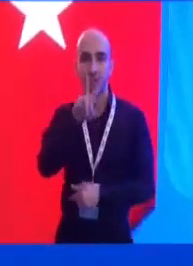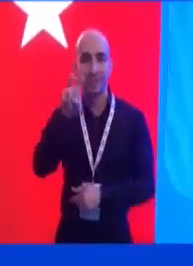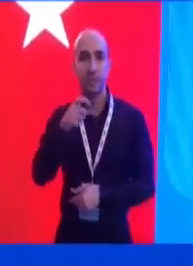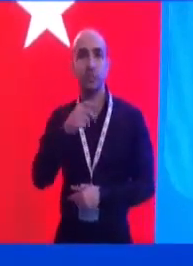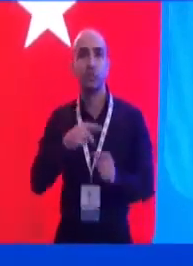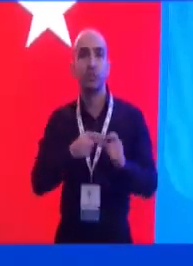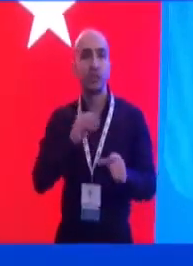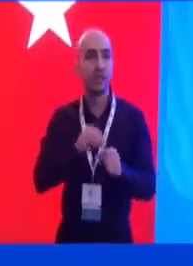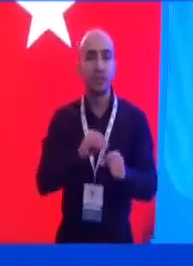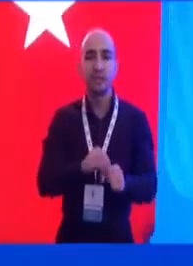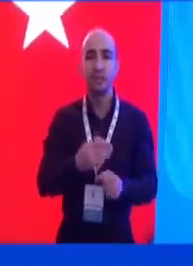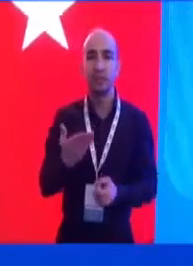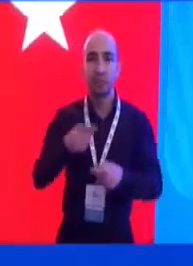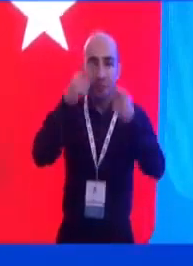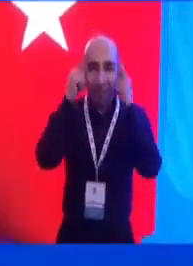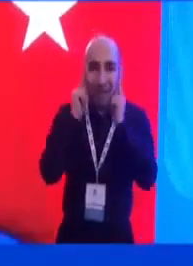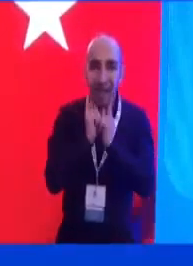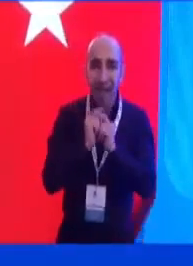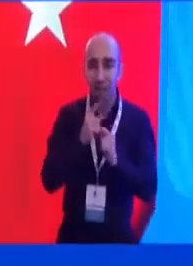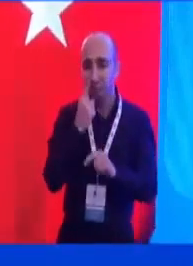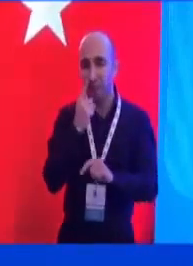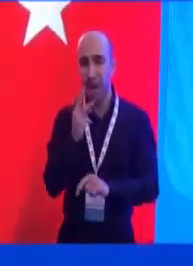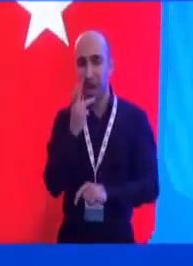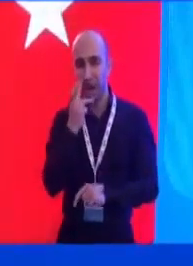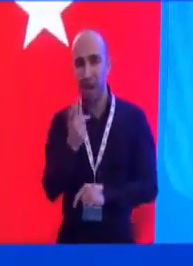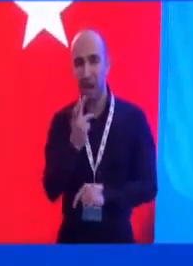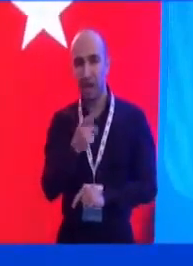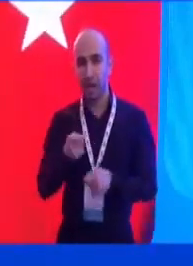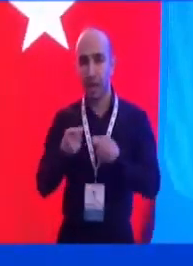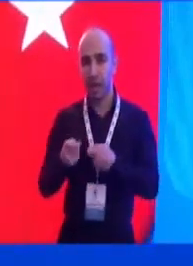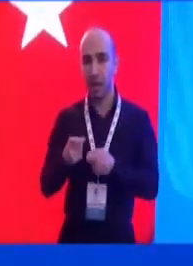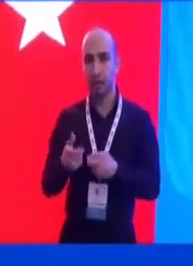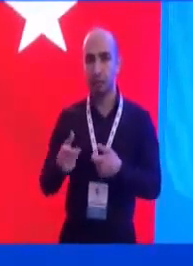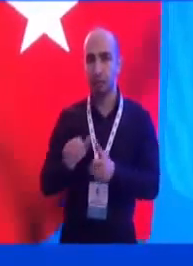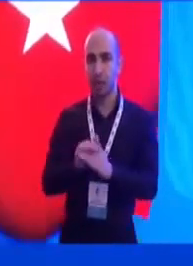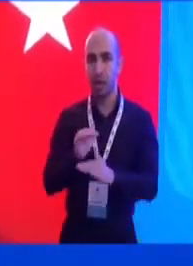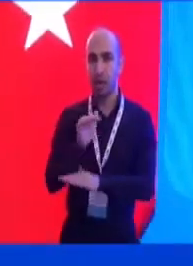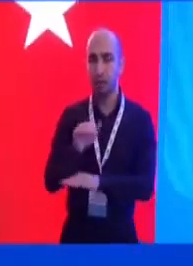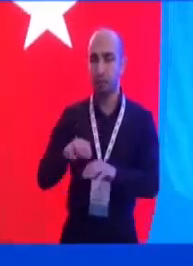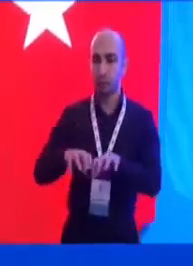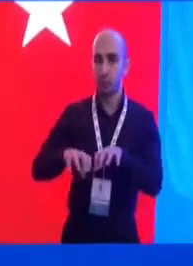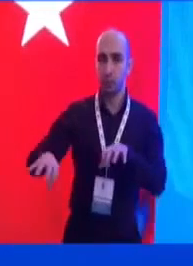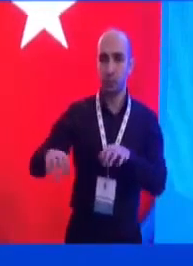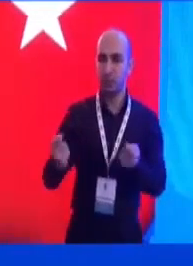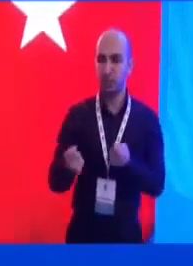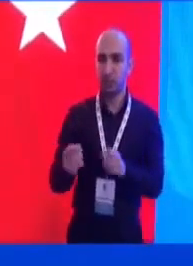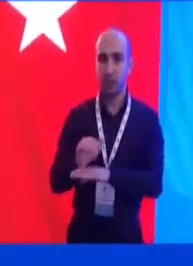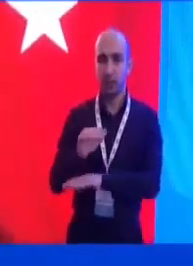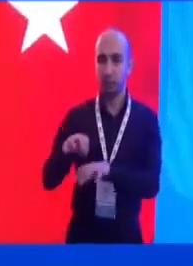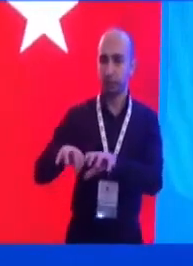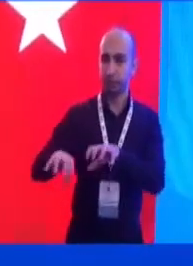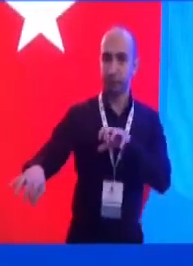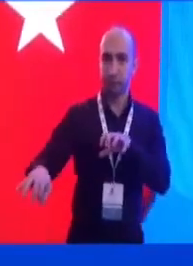edilerek kadınlar eğitim ve çalışma hayatından uzaklaştırıldı. Kadınlar uzun yıllar süren